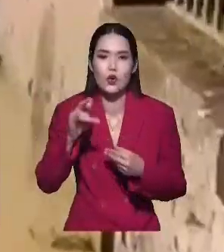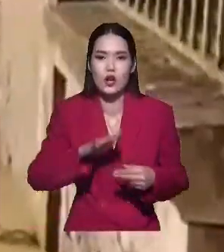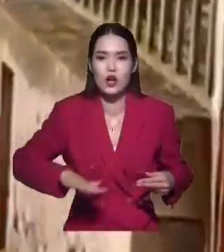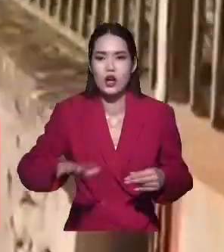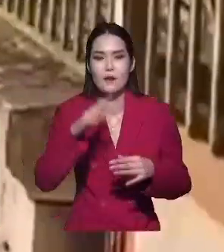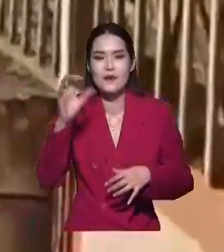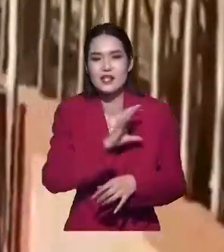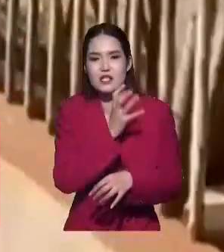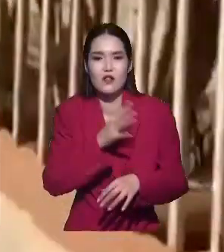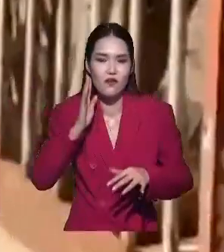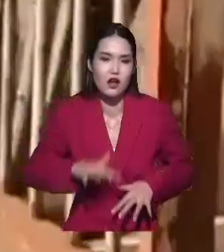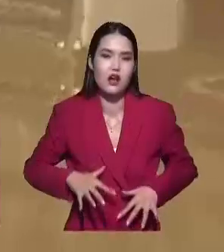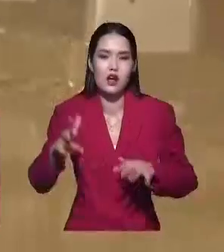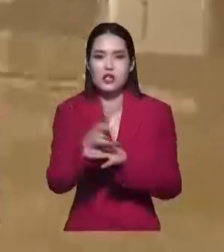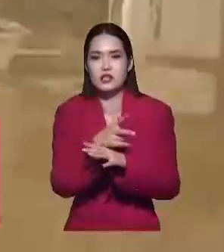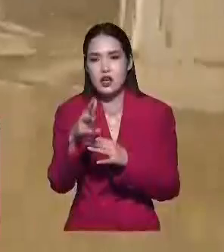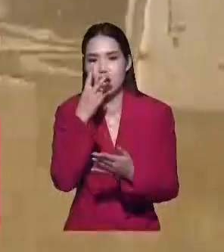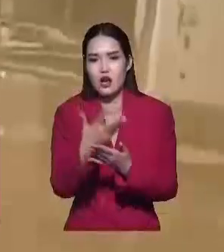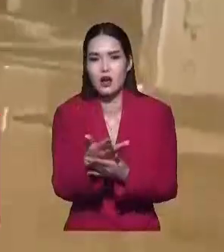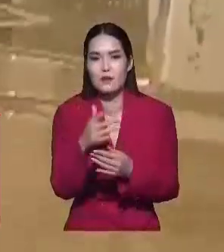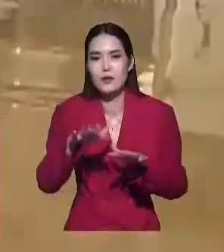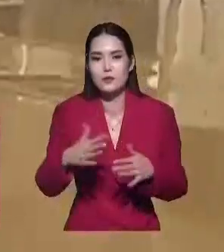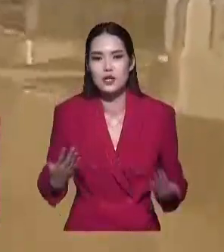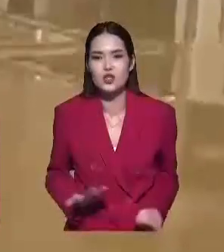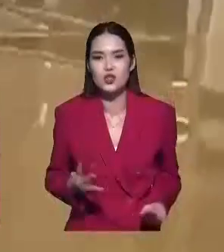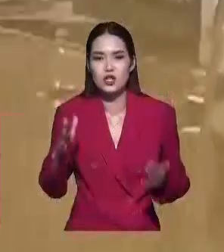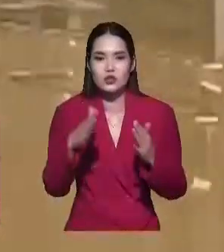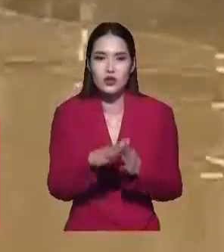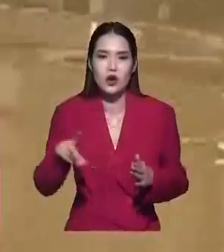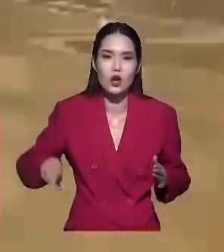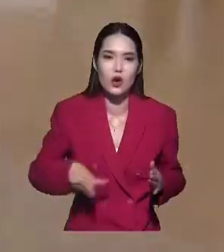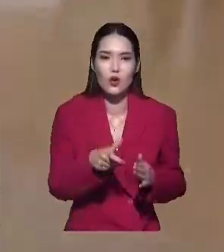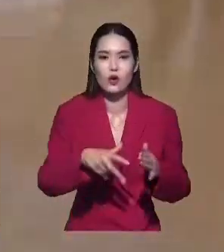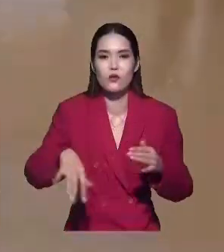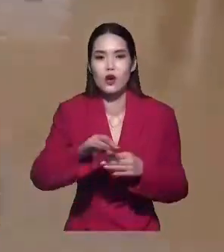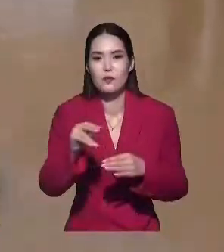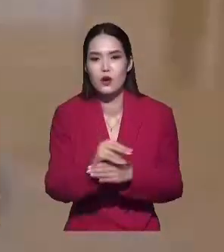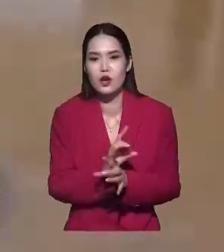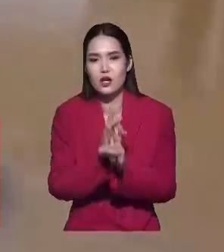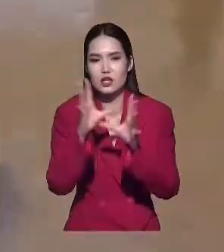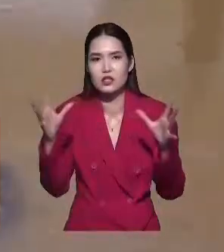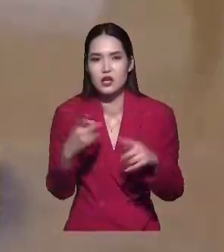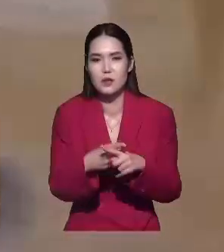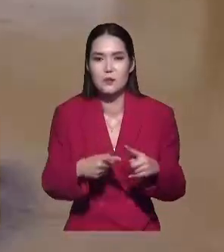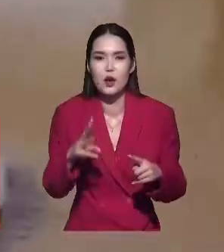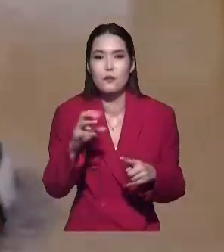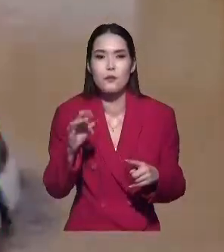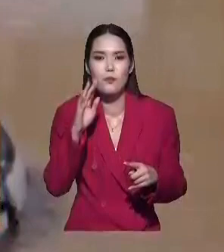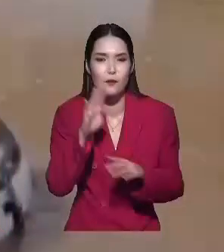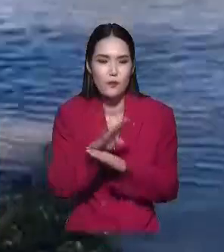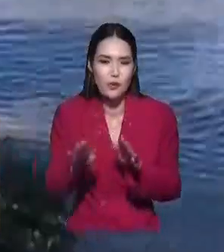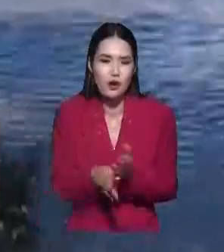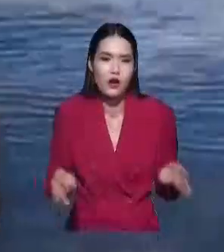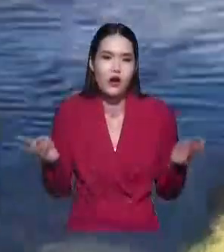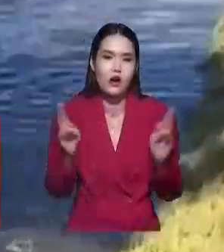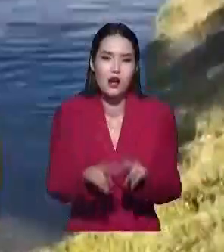вызвали потоп. Кадры запечатлели местные жители. Улицы, теплицы, машины города Монморион погрузились под паводковые воды. Интенсивные осадки